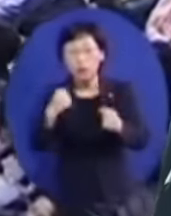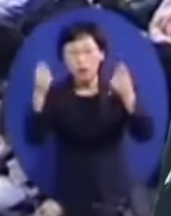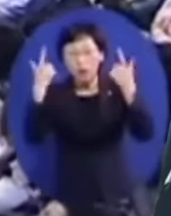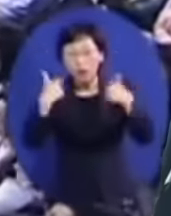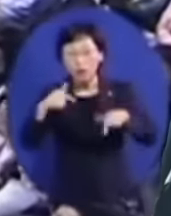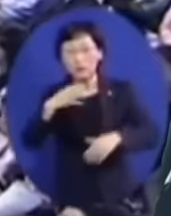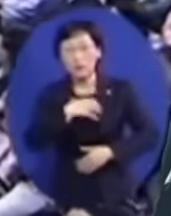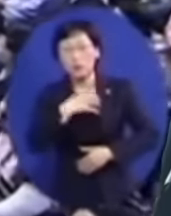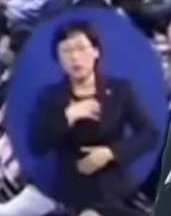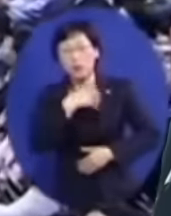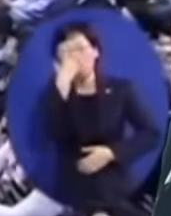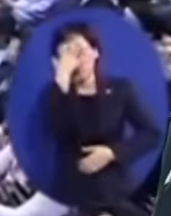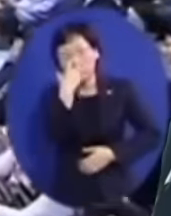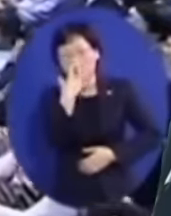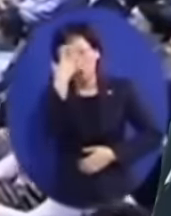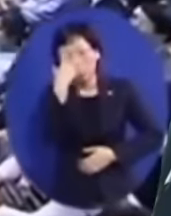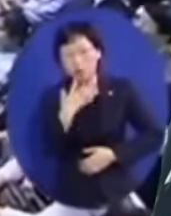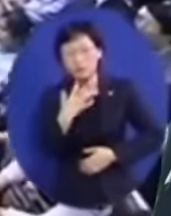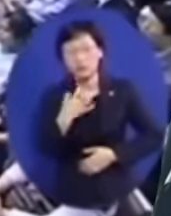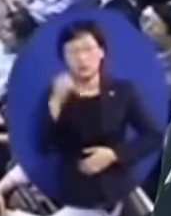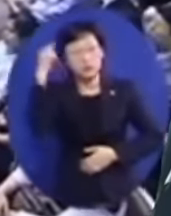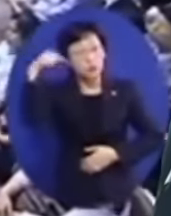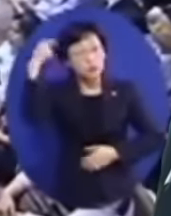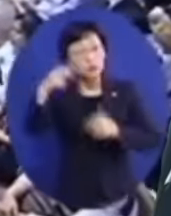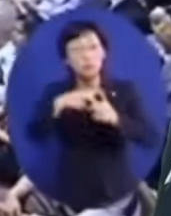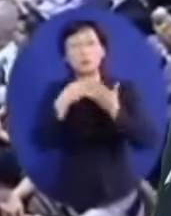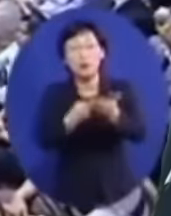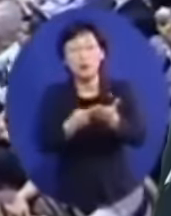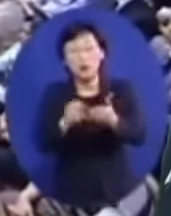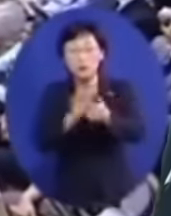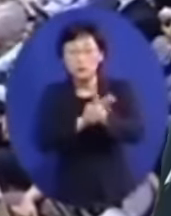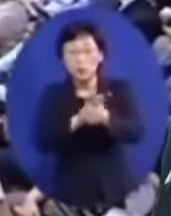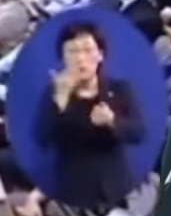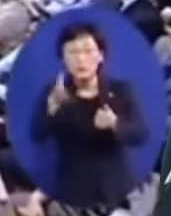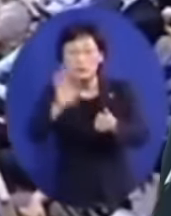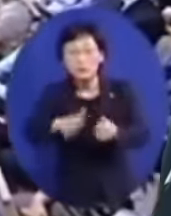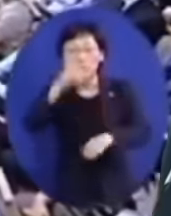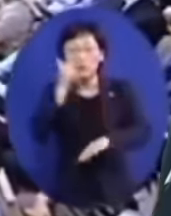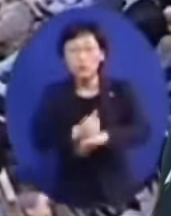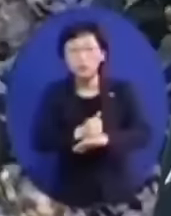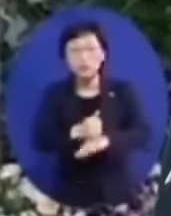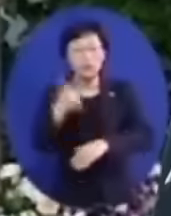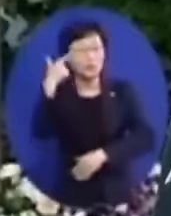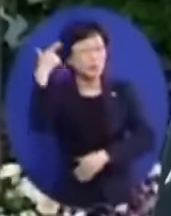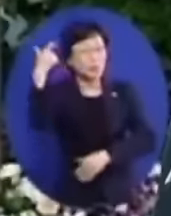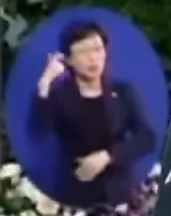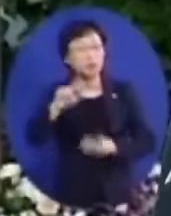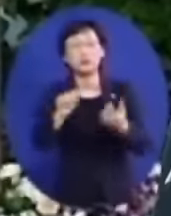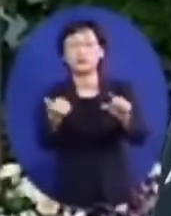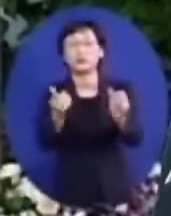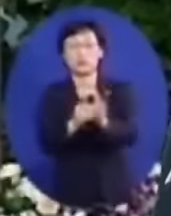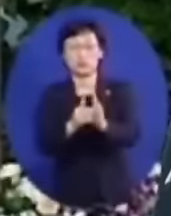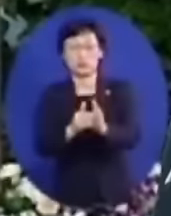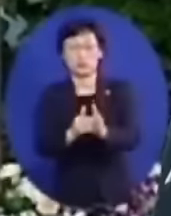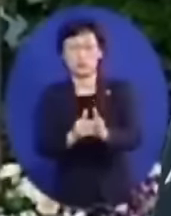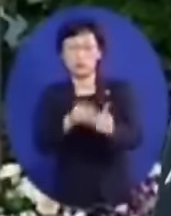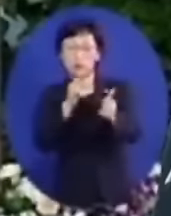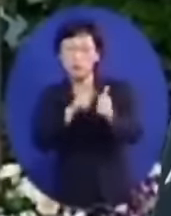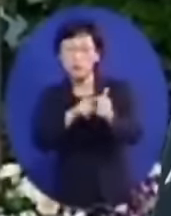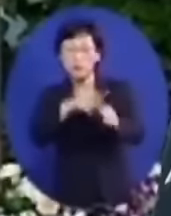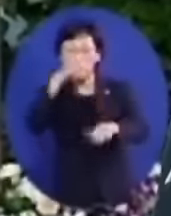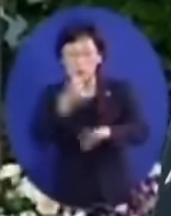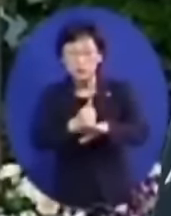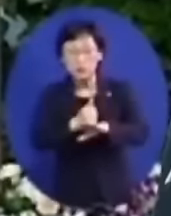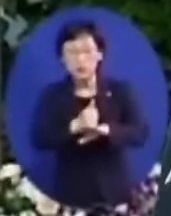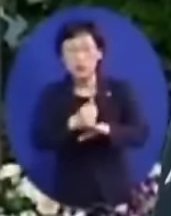우울증에 시달렸고 정신병원에서 치료를 받았으나 결국 엽총으로 머리를 쏘아서 자살을 했습니다. 그는 생애의 마지막